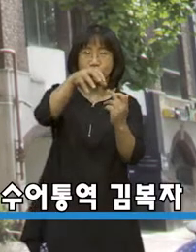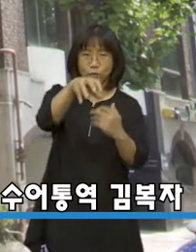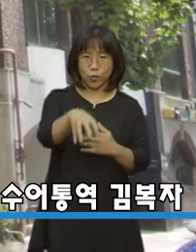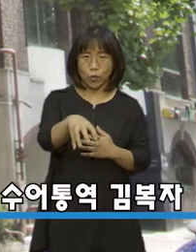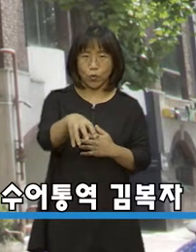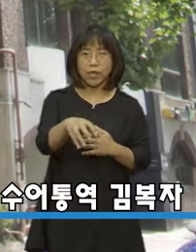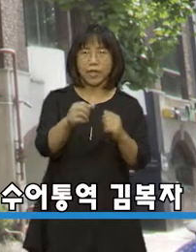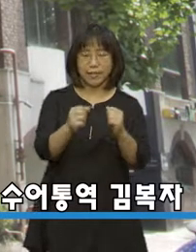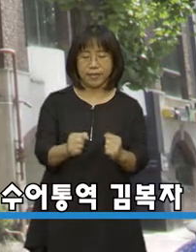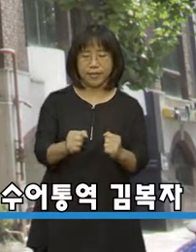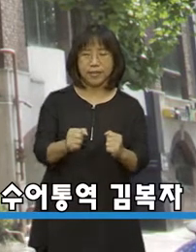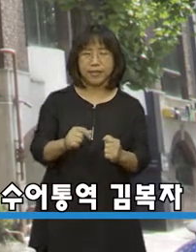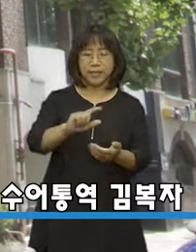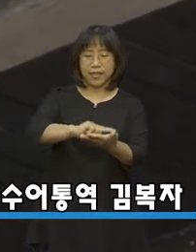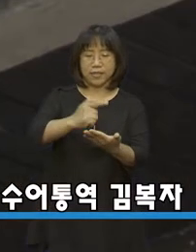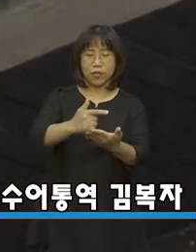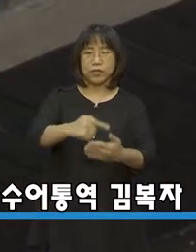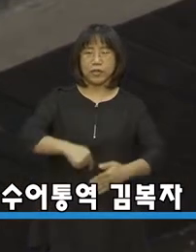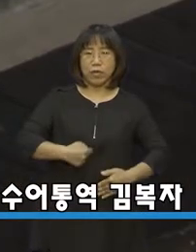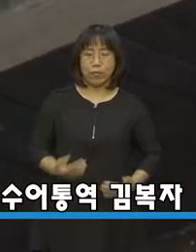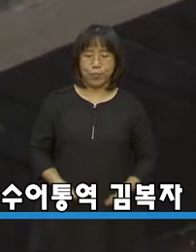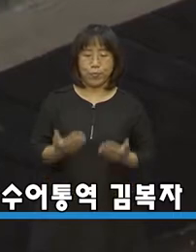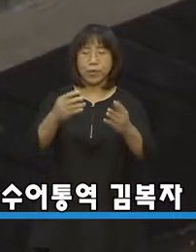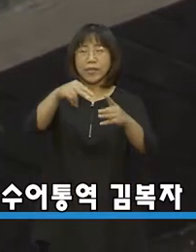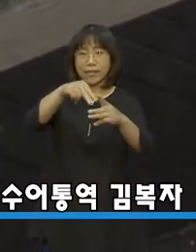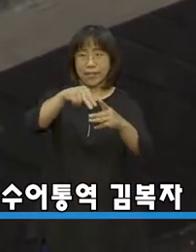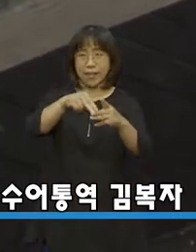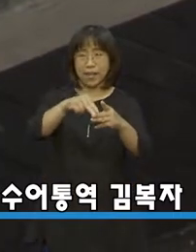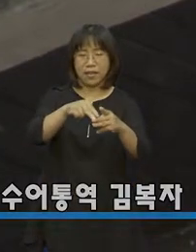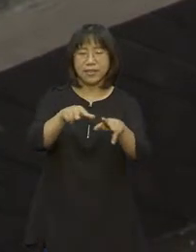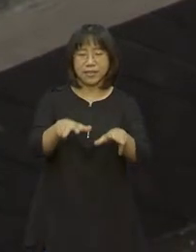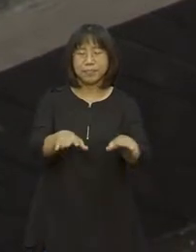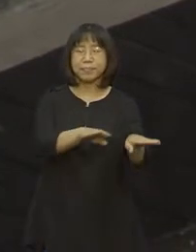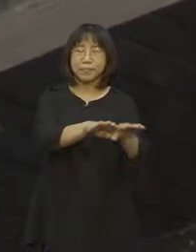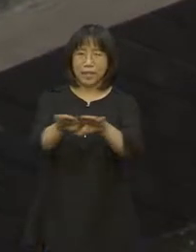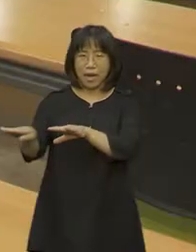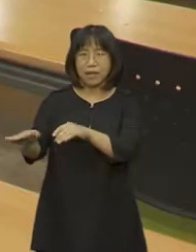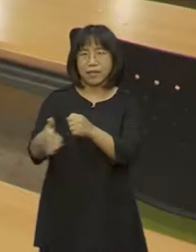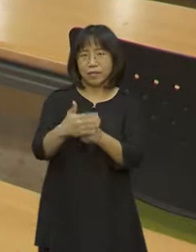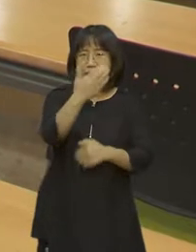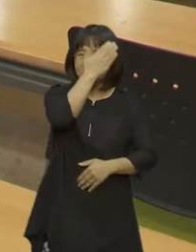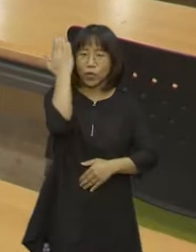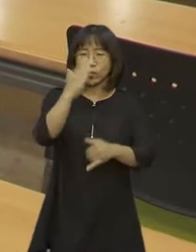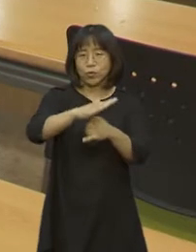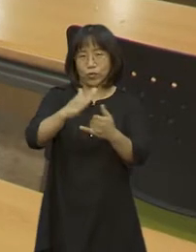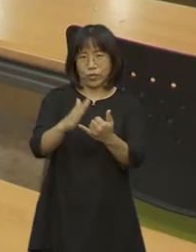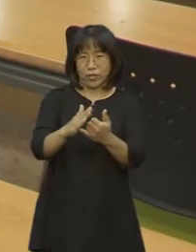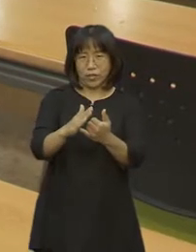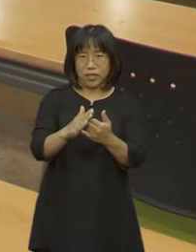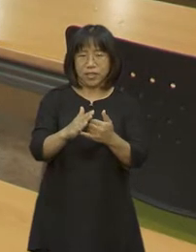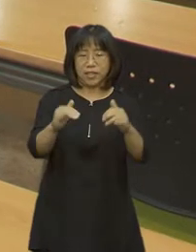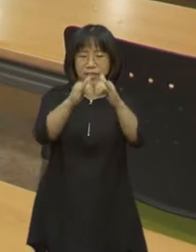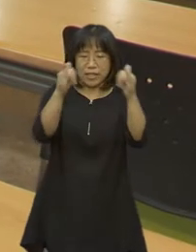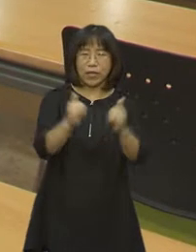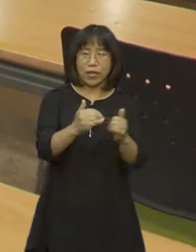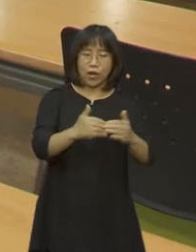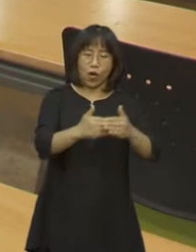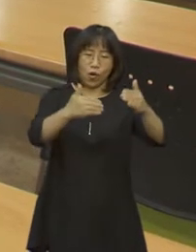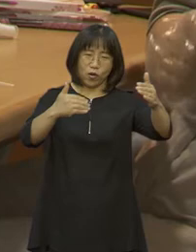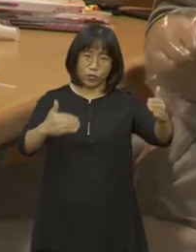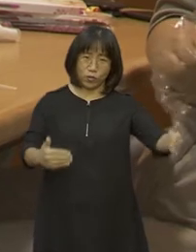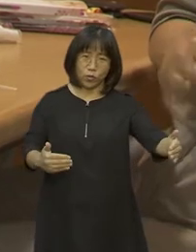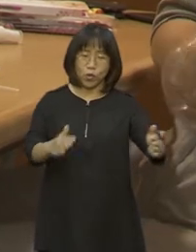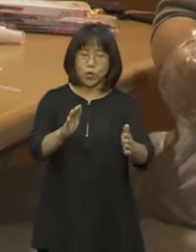등촌동에 위치한 강성우 자원봉사센터. 방학을 맞은 청소년들이 사회적 거리두기를 준수하며 손소독제를